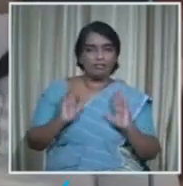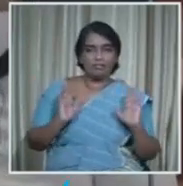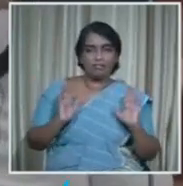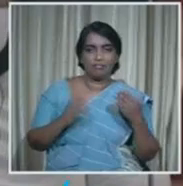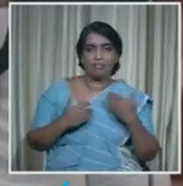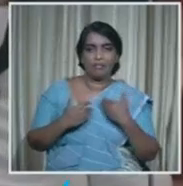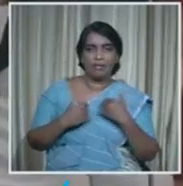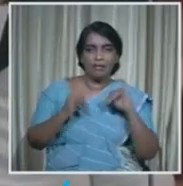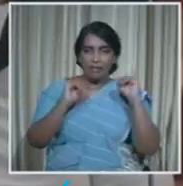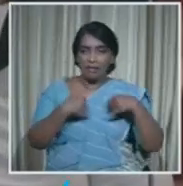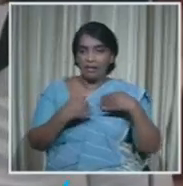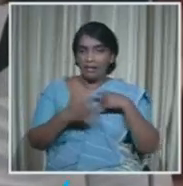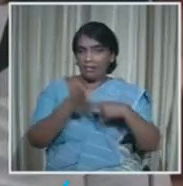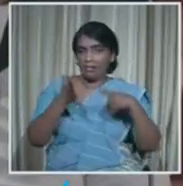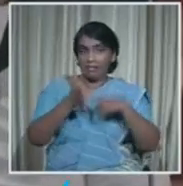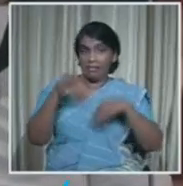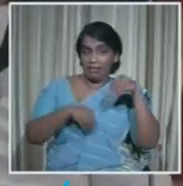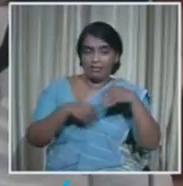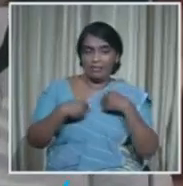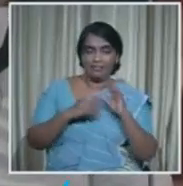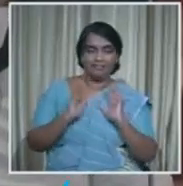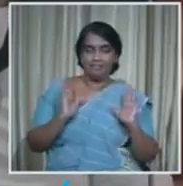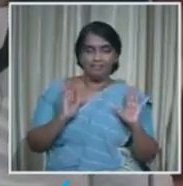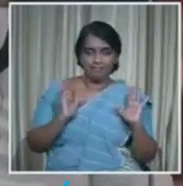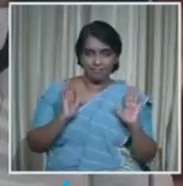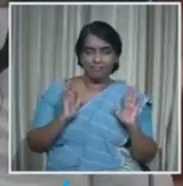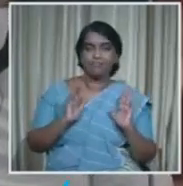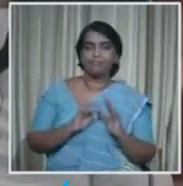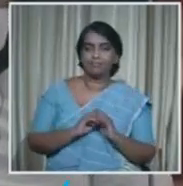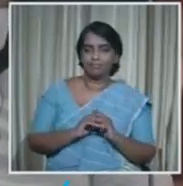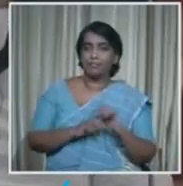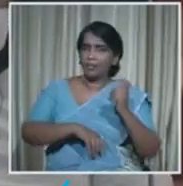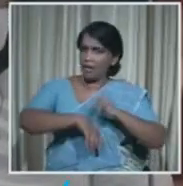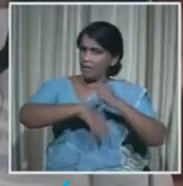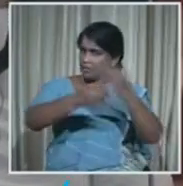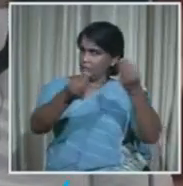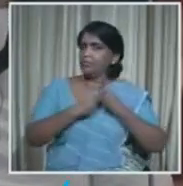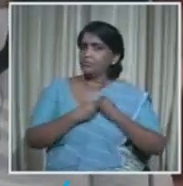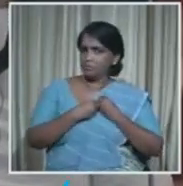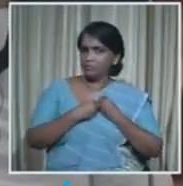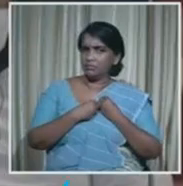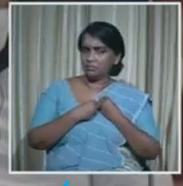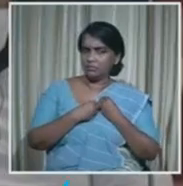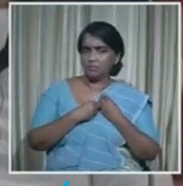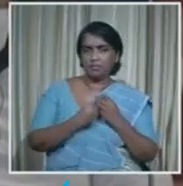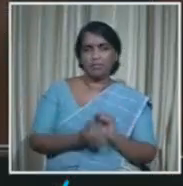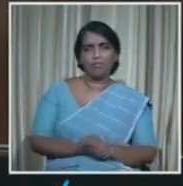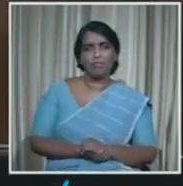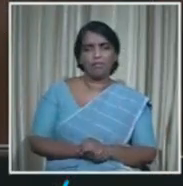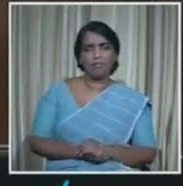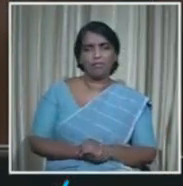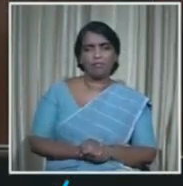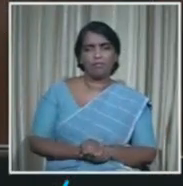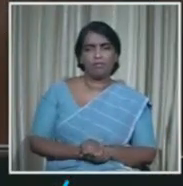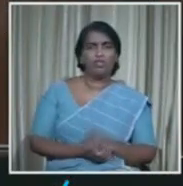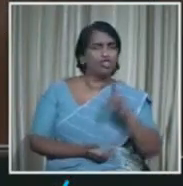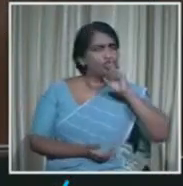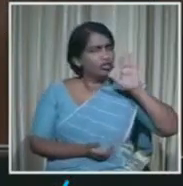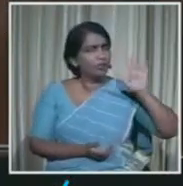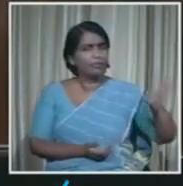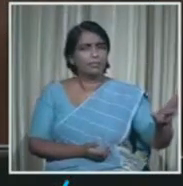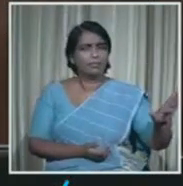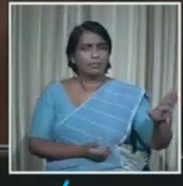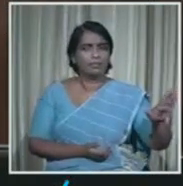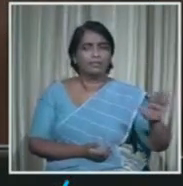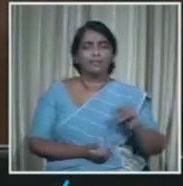Mage bal desa pala ni akne. Garu mantri tu mana ni sadde benda. Awas tahu di. Ekta pun hai mantri mana ni sadde benda.